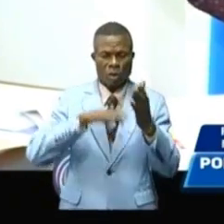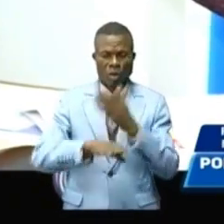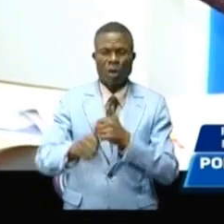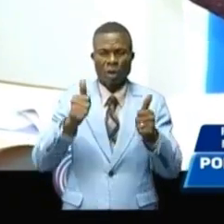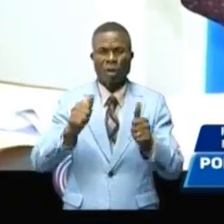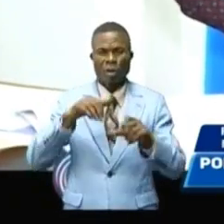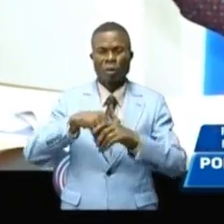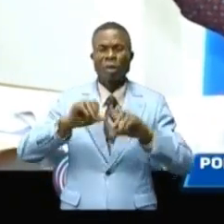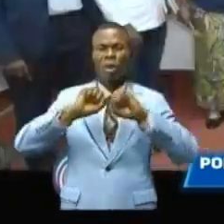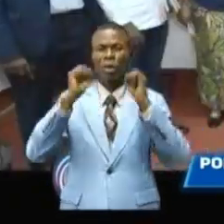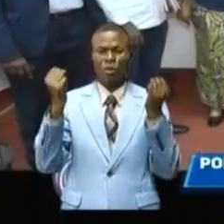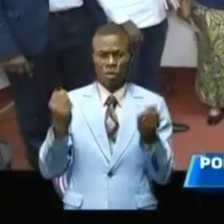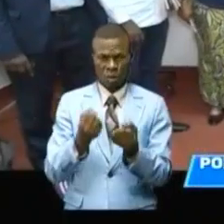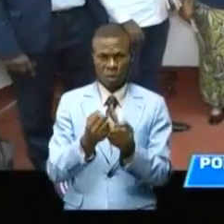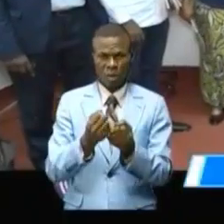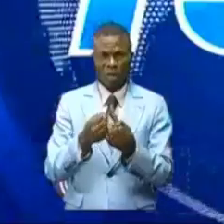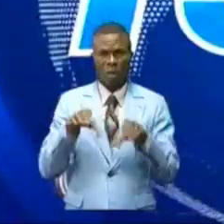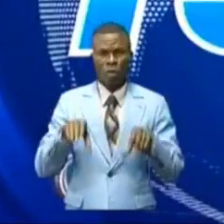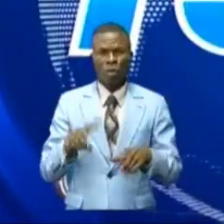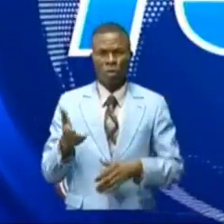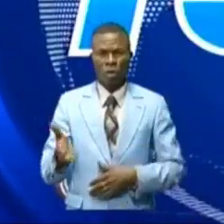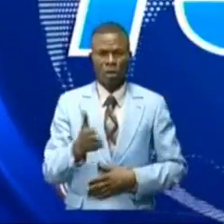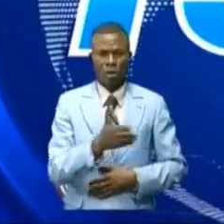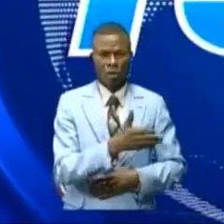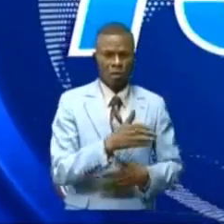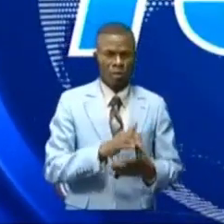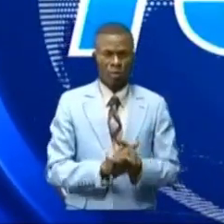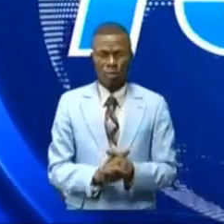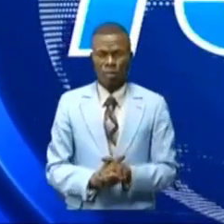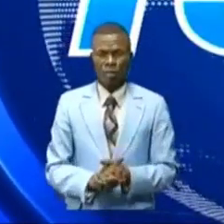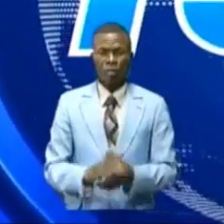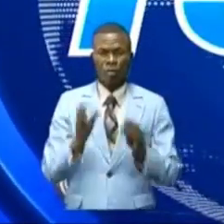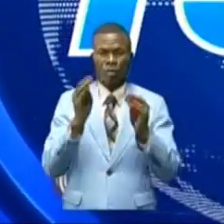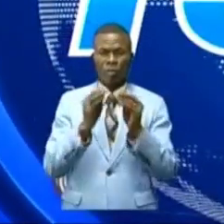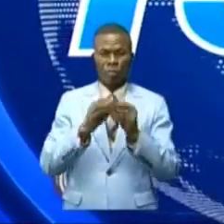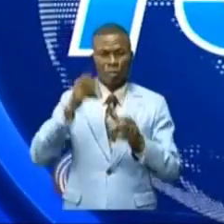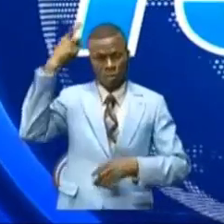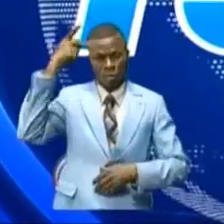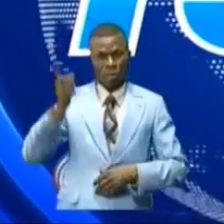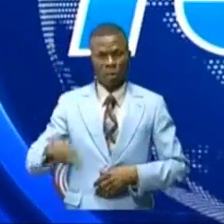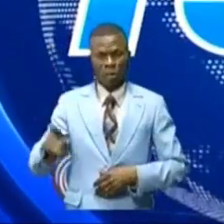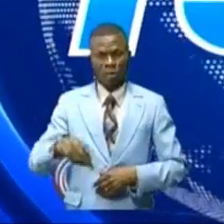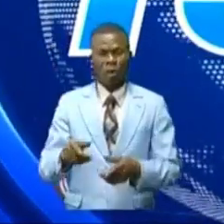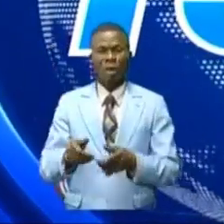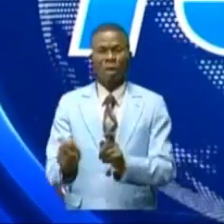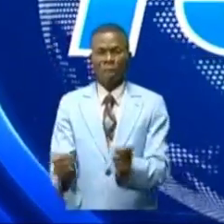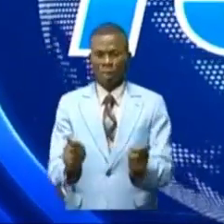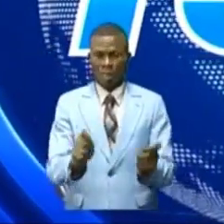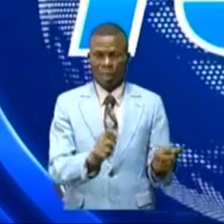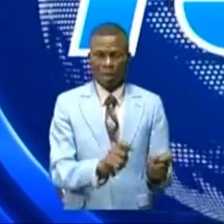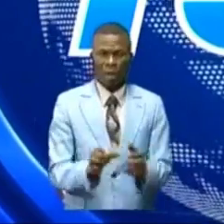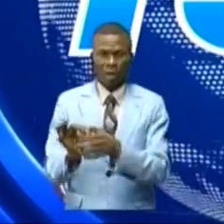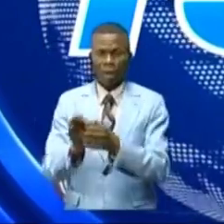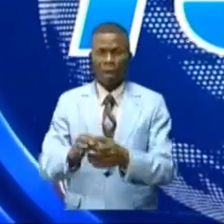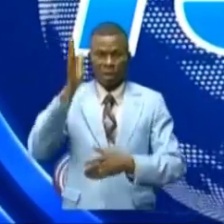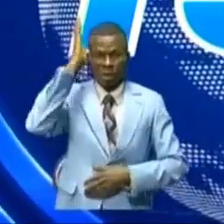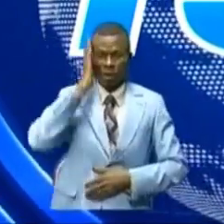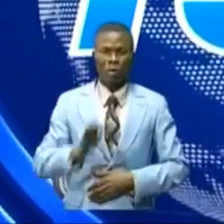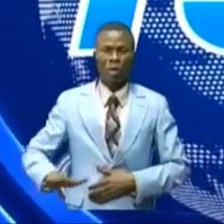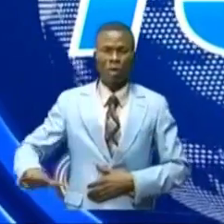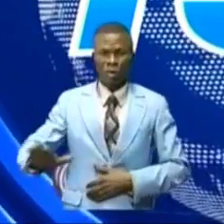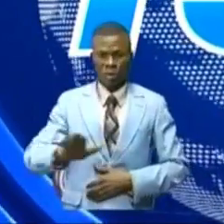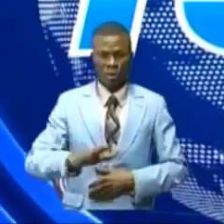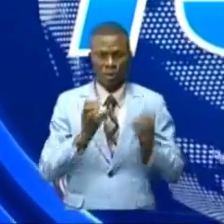réinsertion professionnelle dans la société. Matinée politique dans la province du Tanganyika, l'Union sacrée de la nation